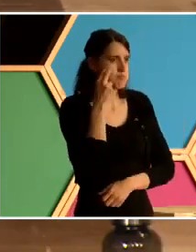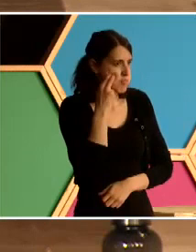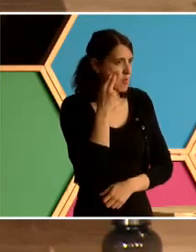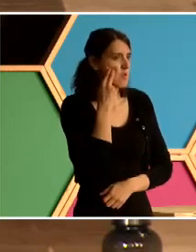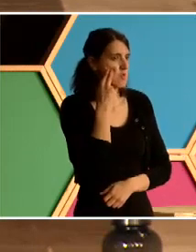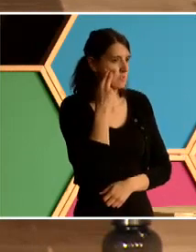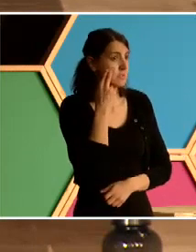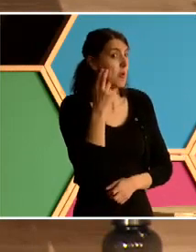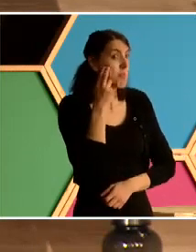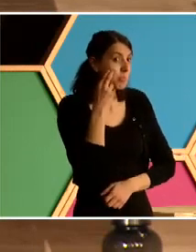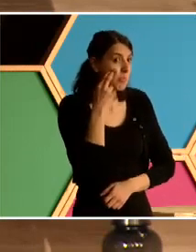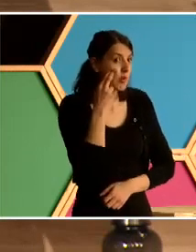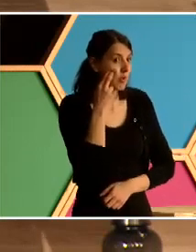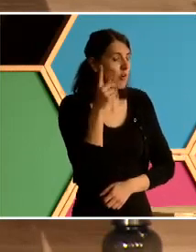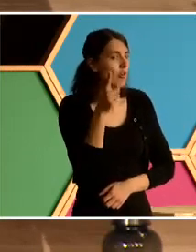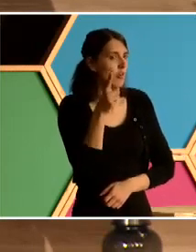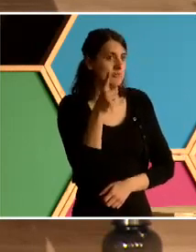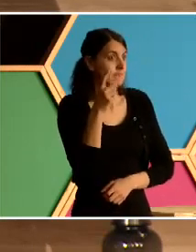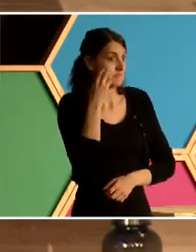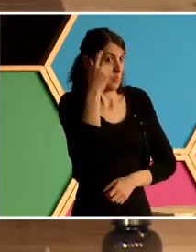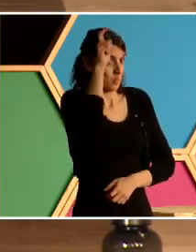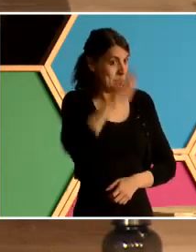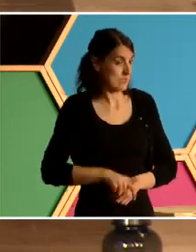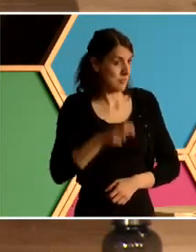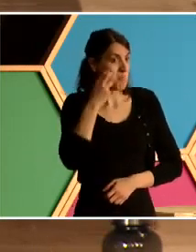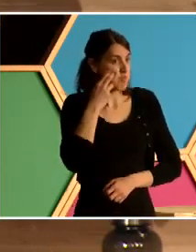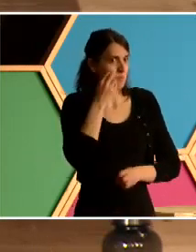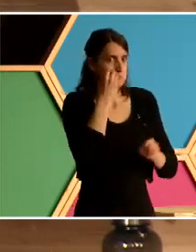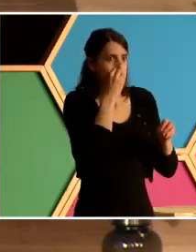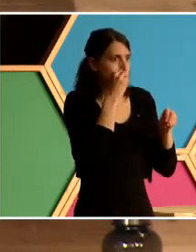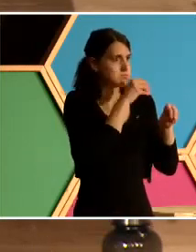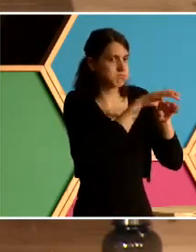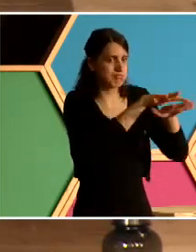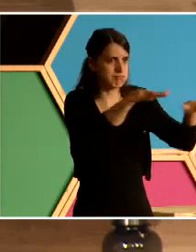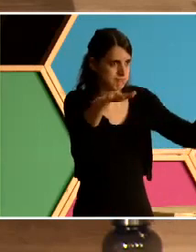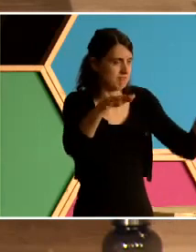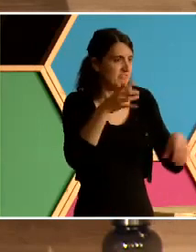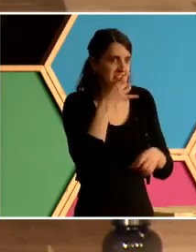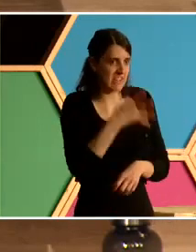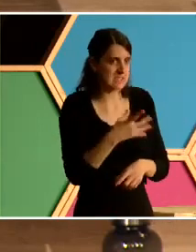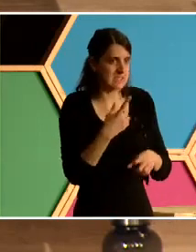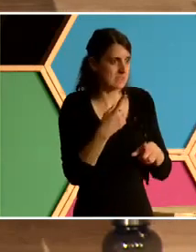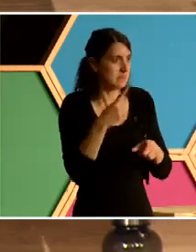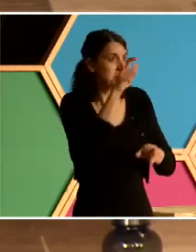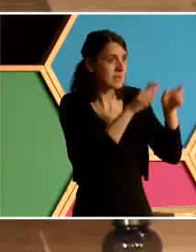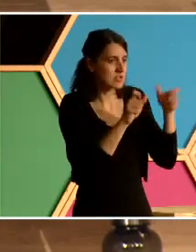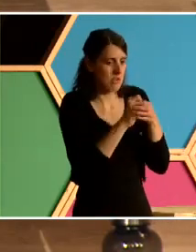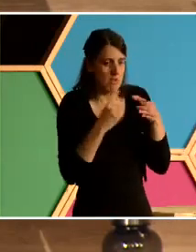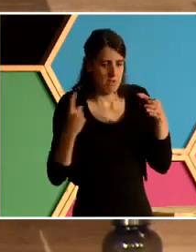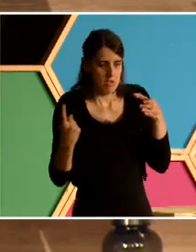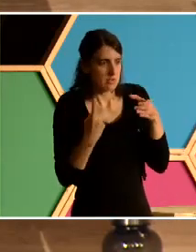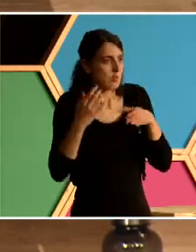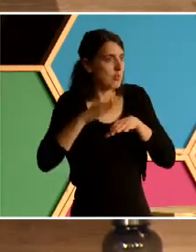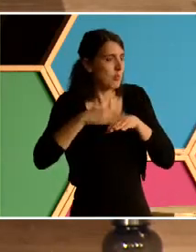sentiment que és molt contagiós, és un sentiment conservador, un sentiment paralitzant que aïlla la gent, és